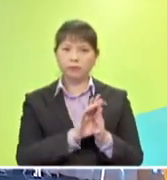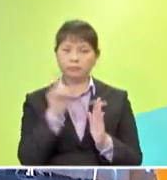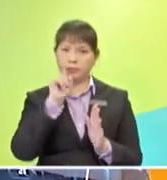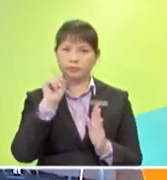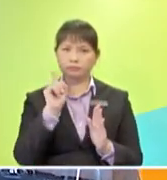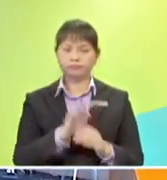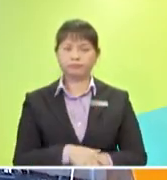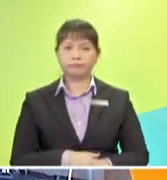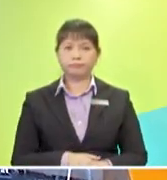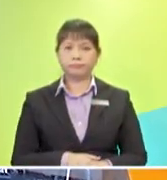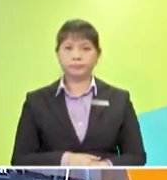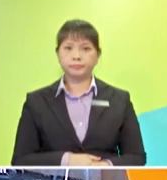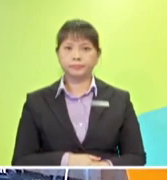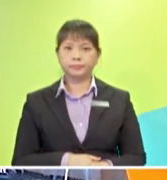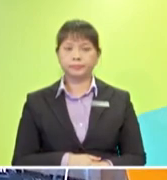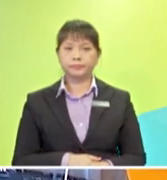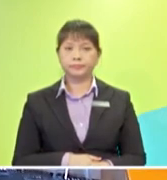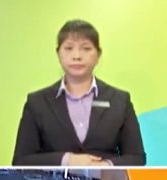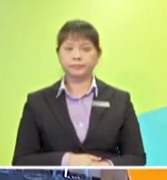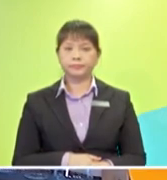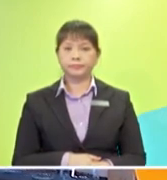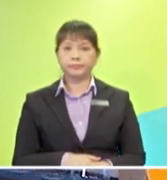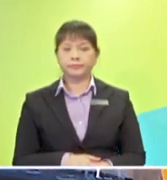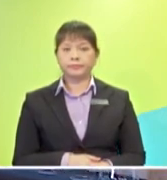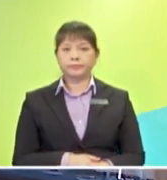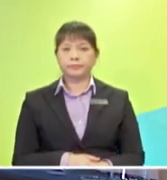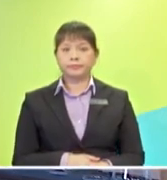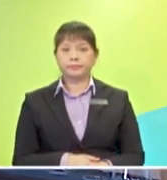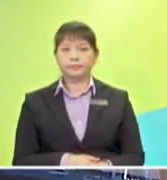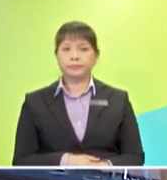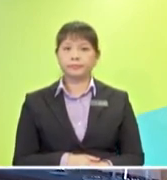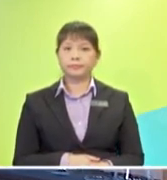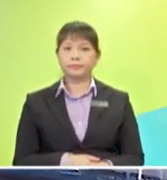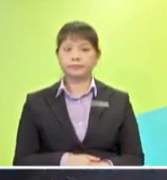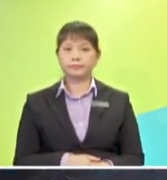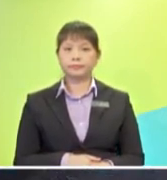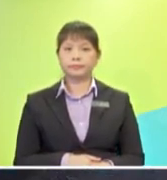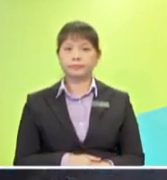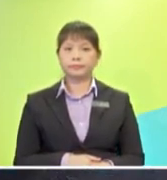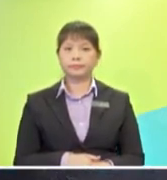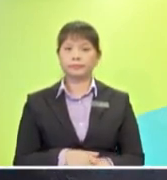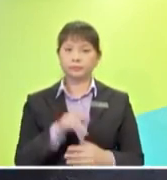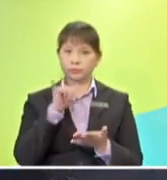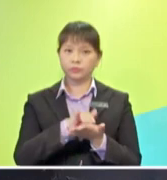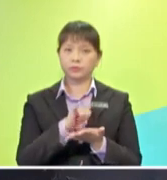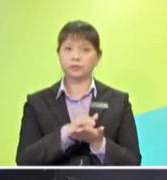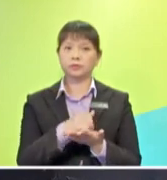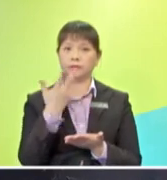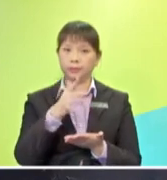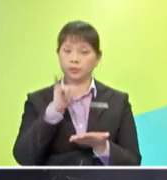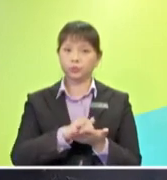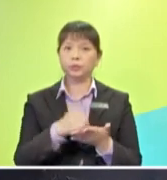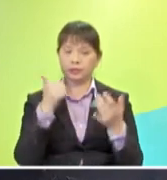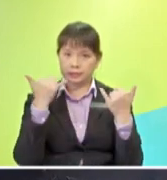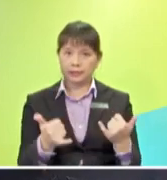pun ramai suka bersenam nih oke itu dia sekolah dataran